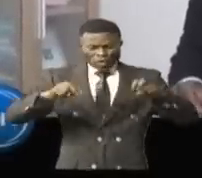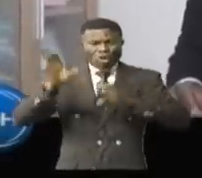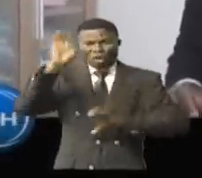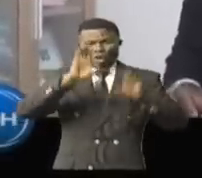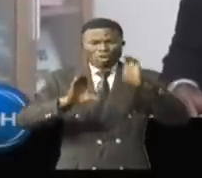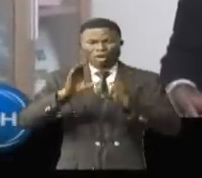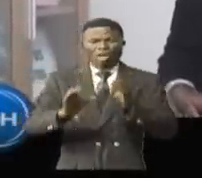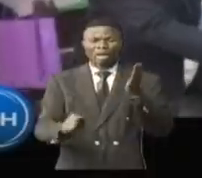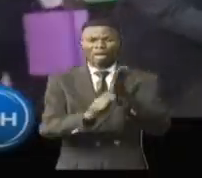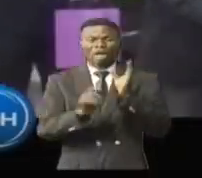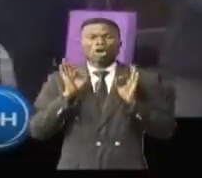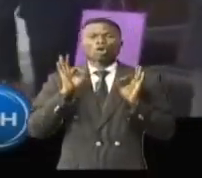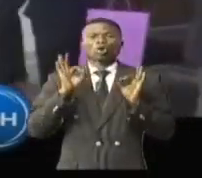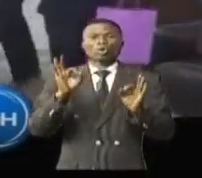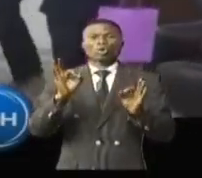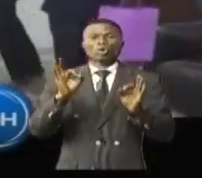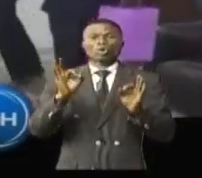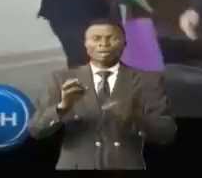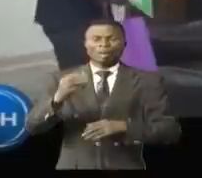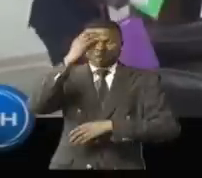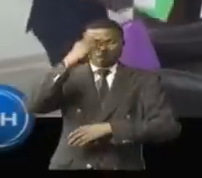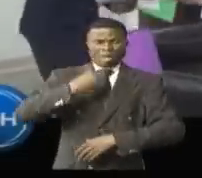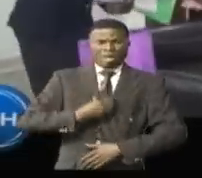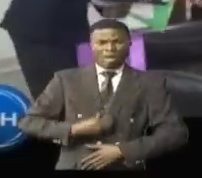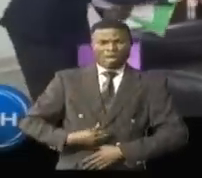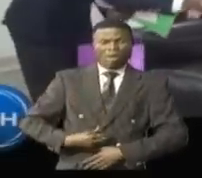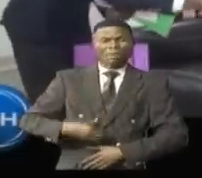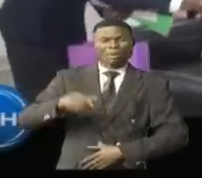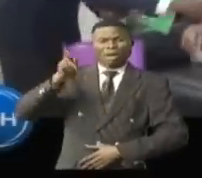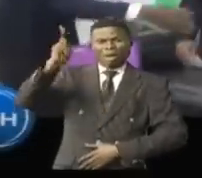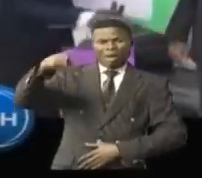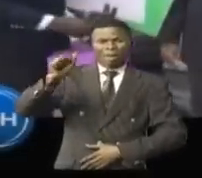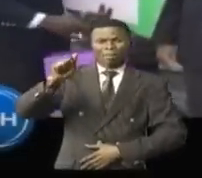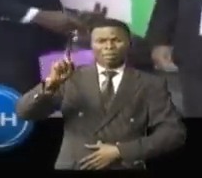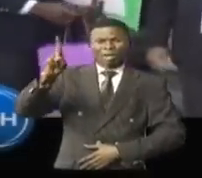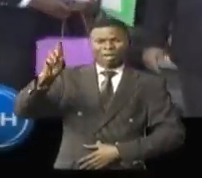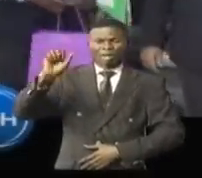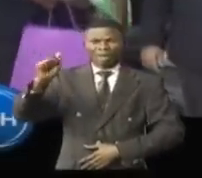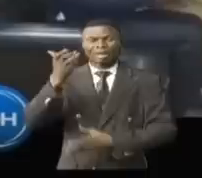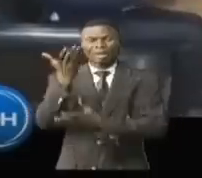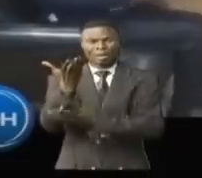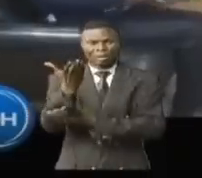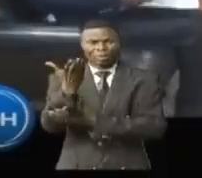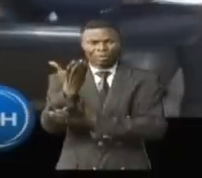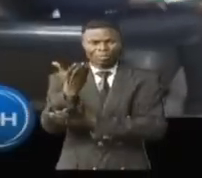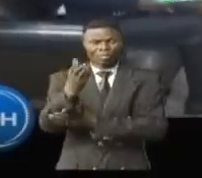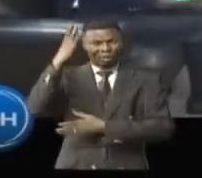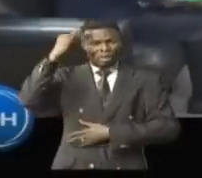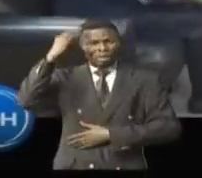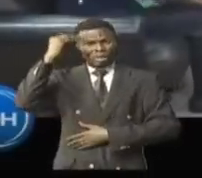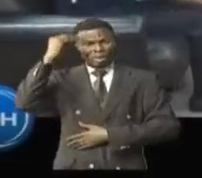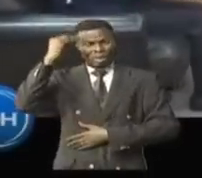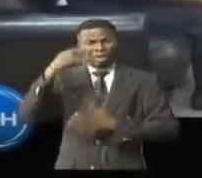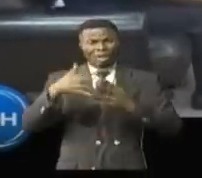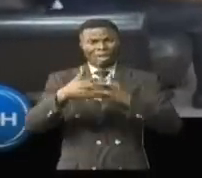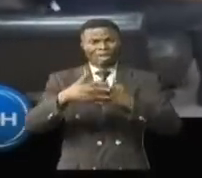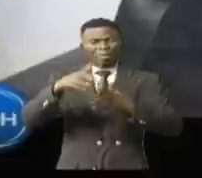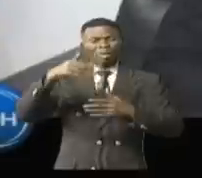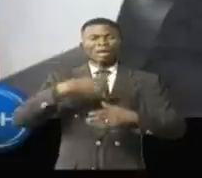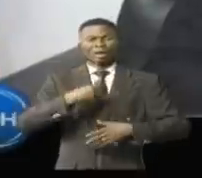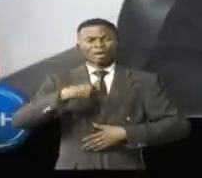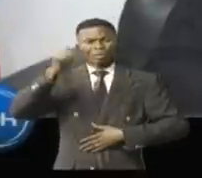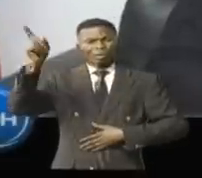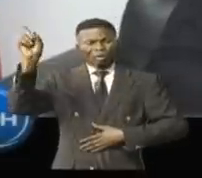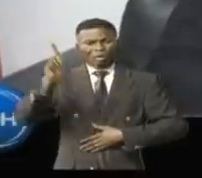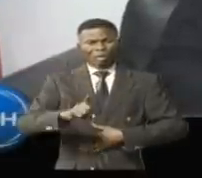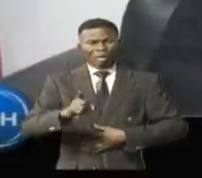et innovations technologiques, Maître José Mpanda Kabangu, a pour ce faire sollicité l'expérience des partenaires extérieurs